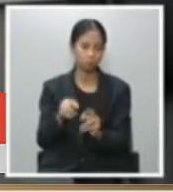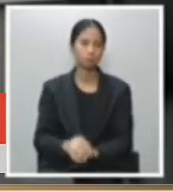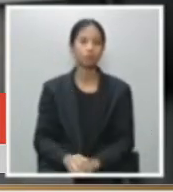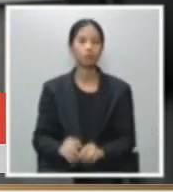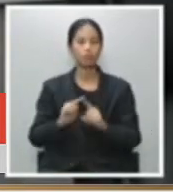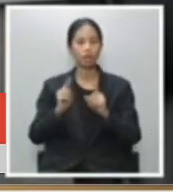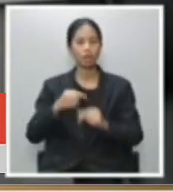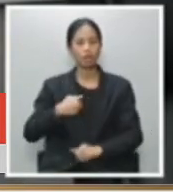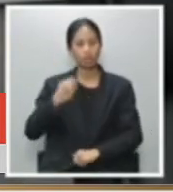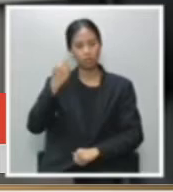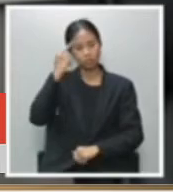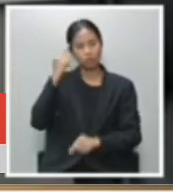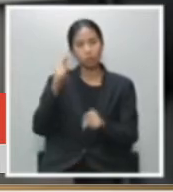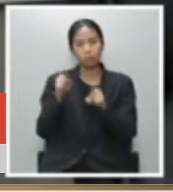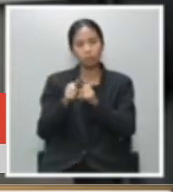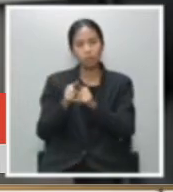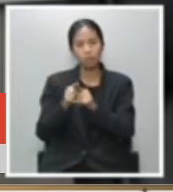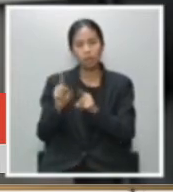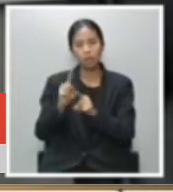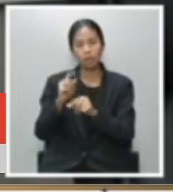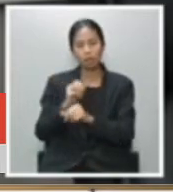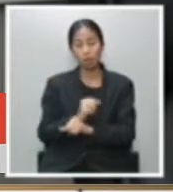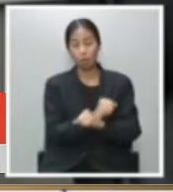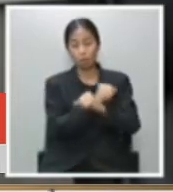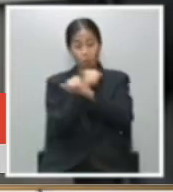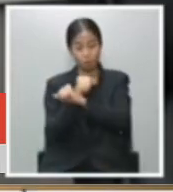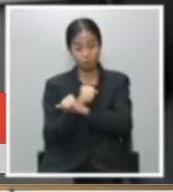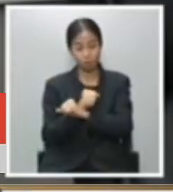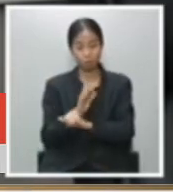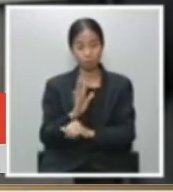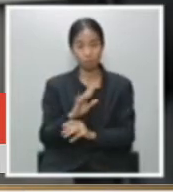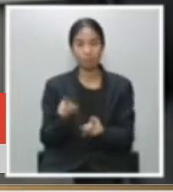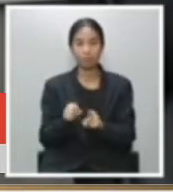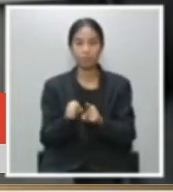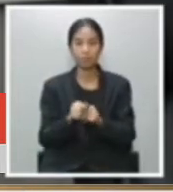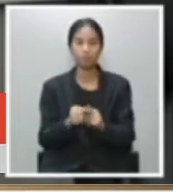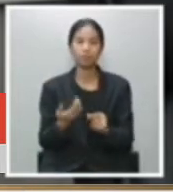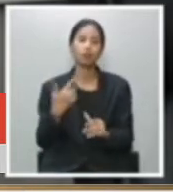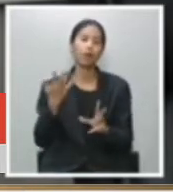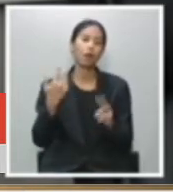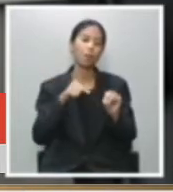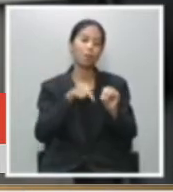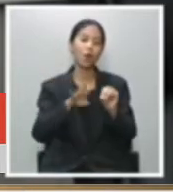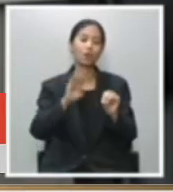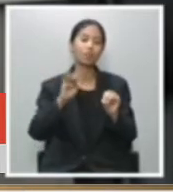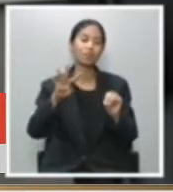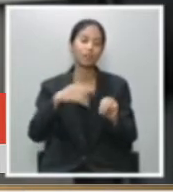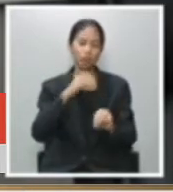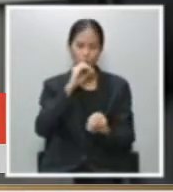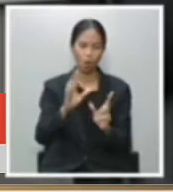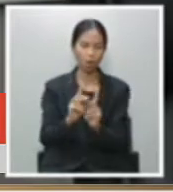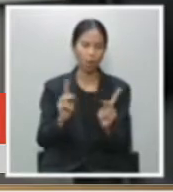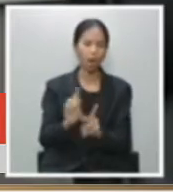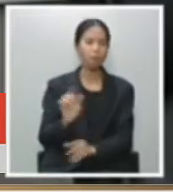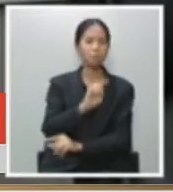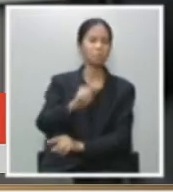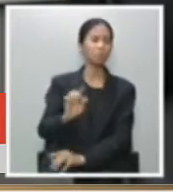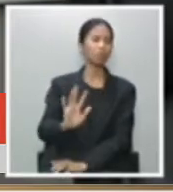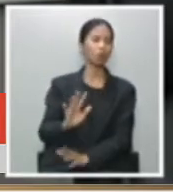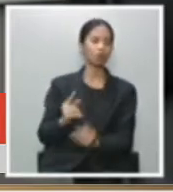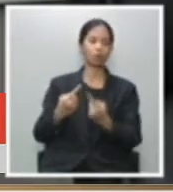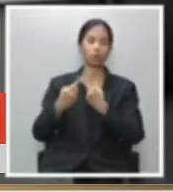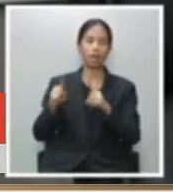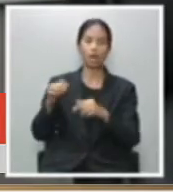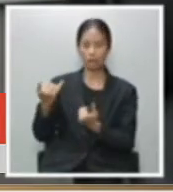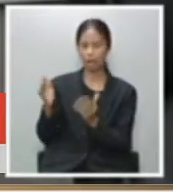ราไม่คาดคิดครับเหมือนกับเราปกป้องไม่ให้ตั้งกรรมการเรื่องม.14จนกระทั่งมีเรื่องของการลงมติ